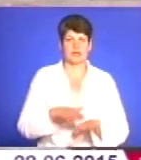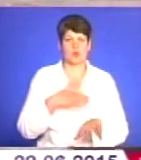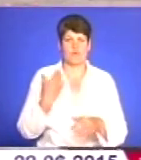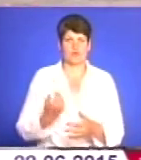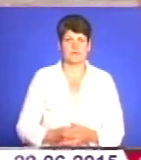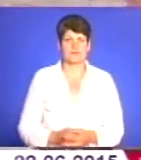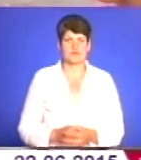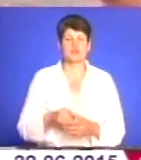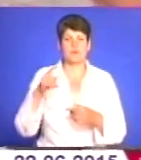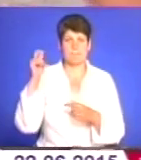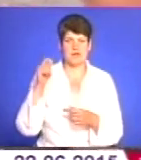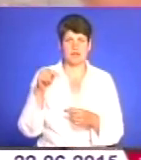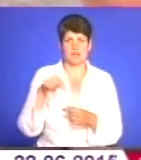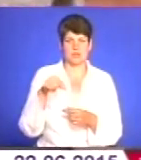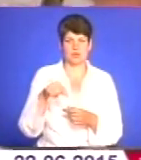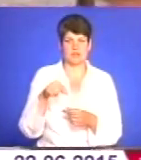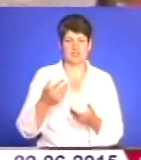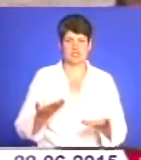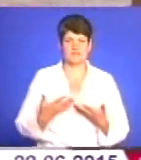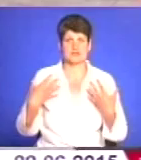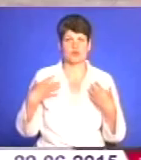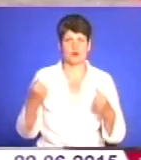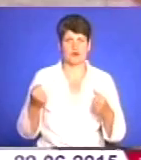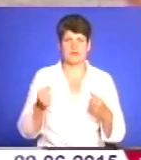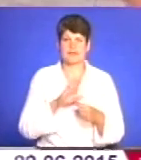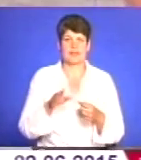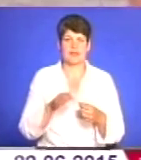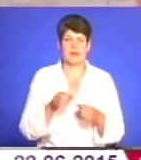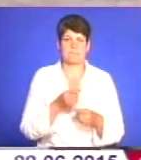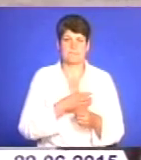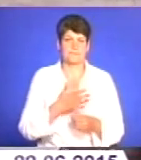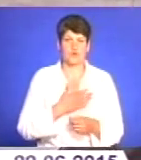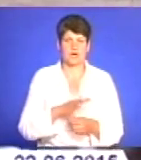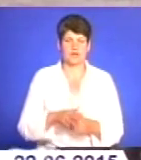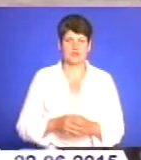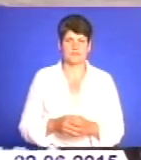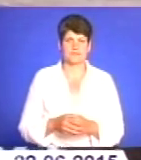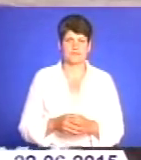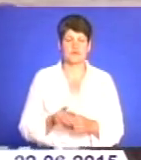І щоб приїхали сюди живі, здорові і непокалічені.